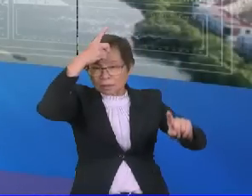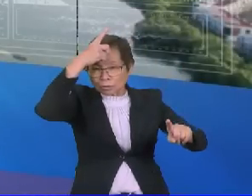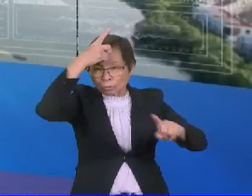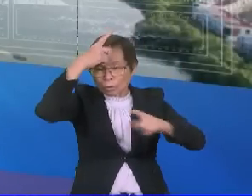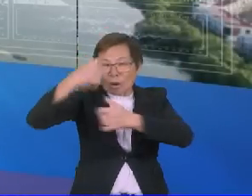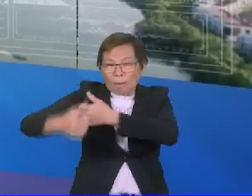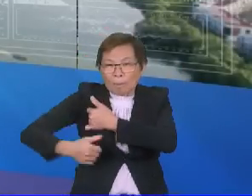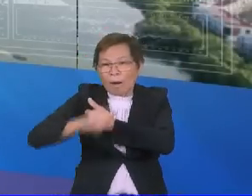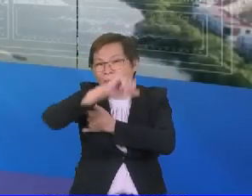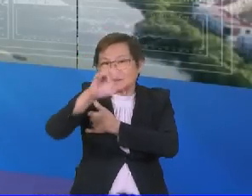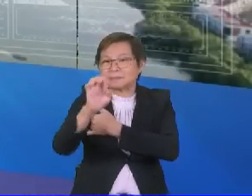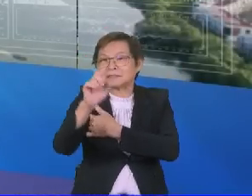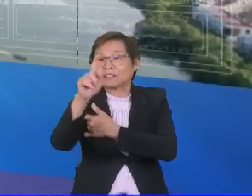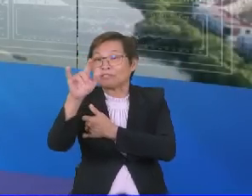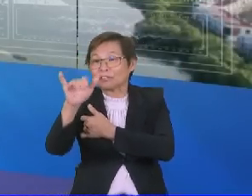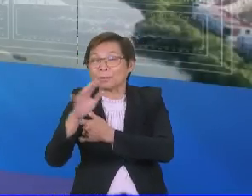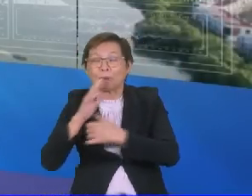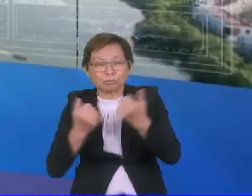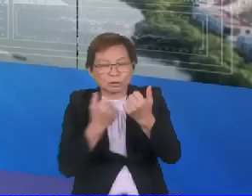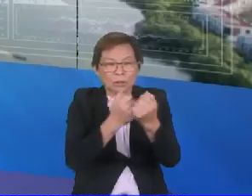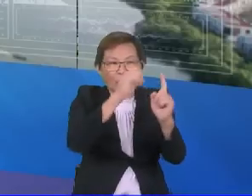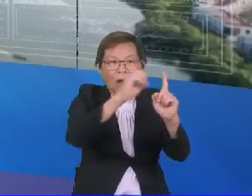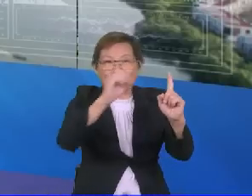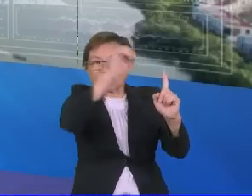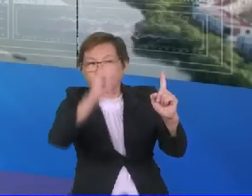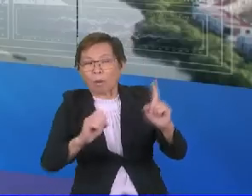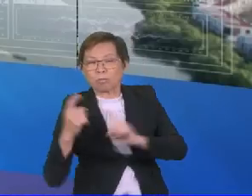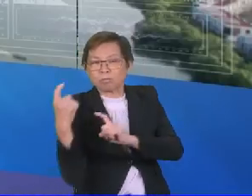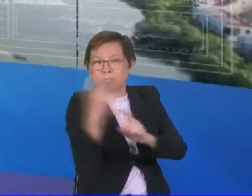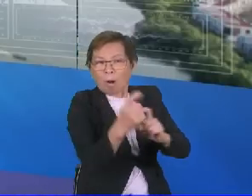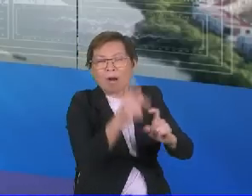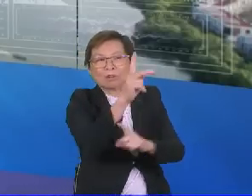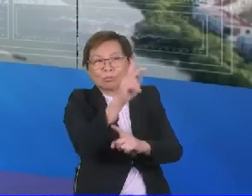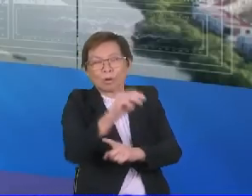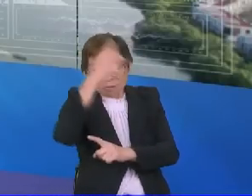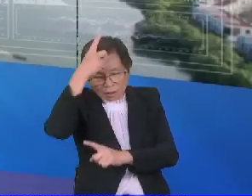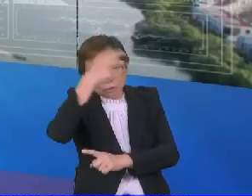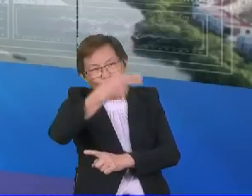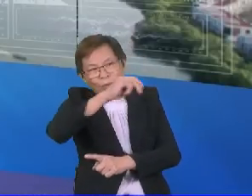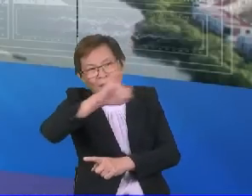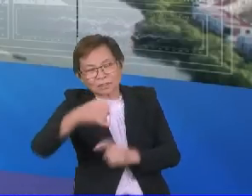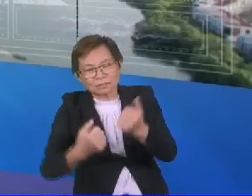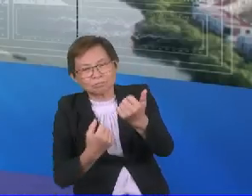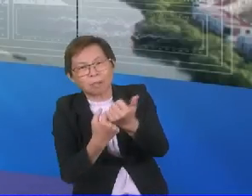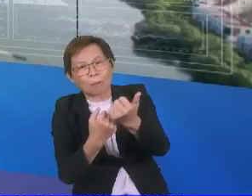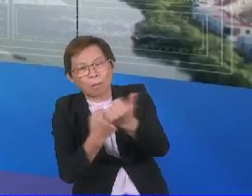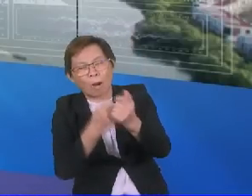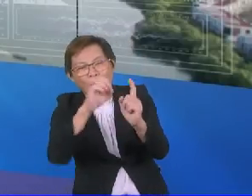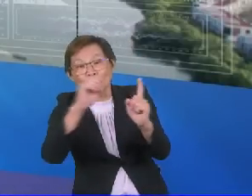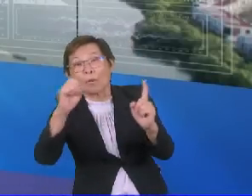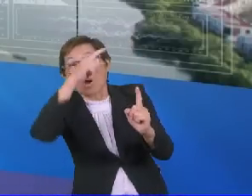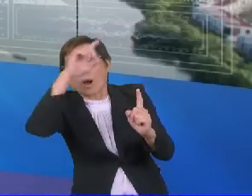Sri Panglima dokter Jefri dengan berkata sokongan penuh diberikan terhadap ketua menteri Datu Sri Panglima Haji